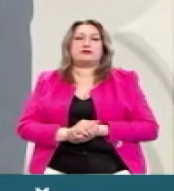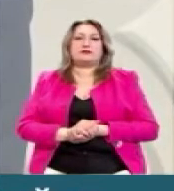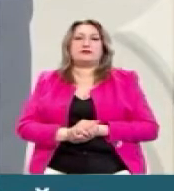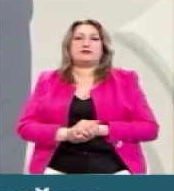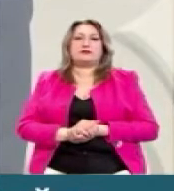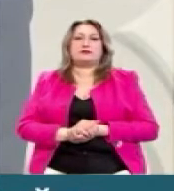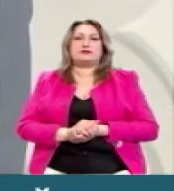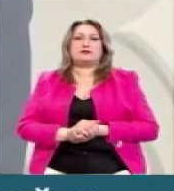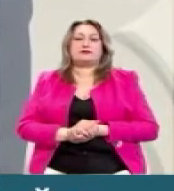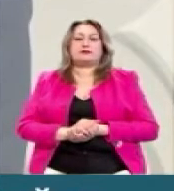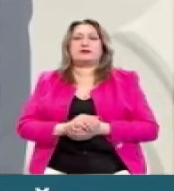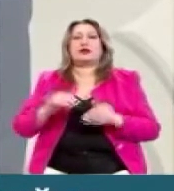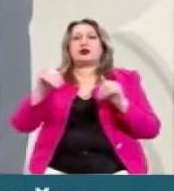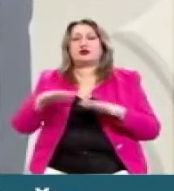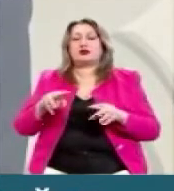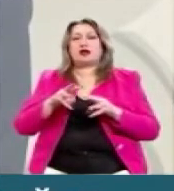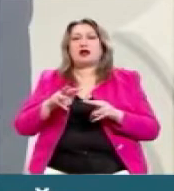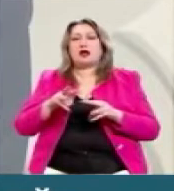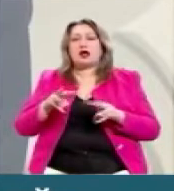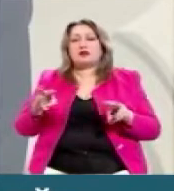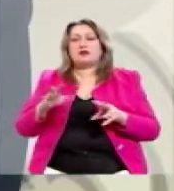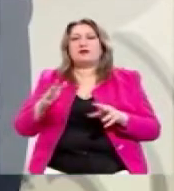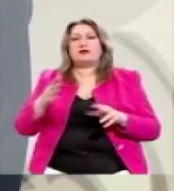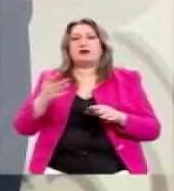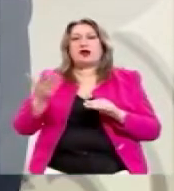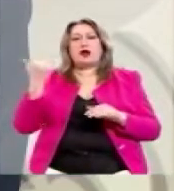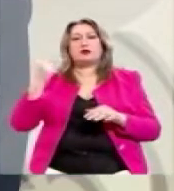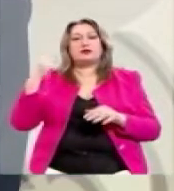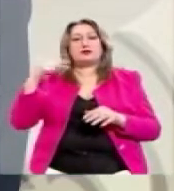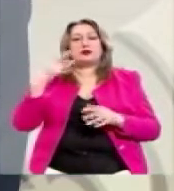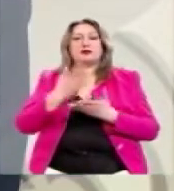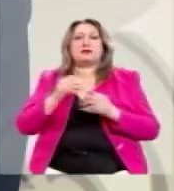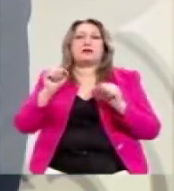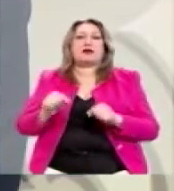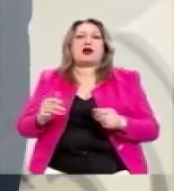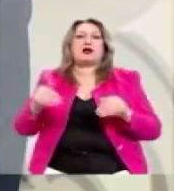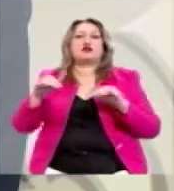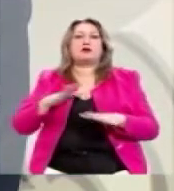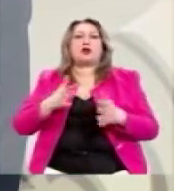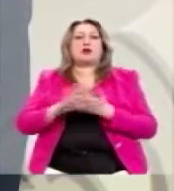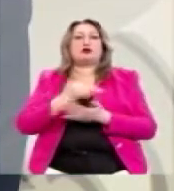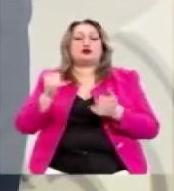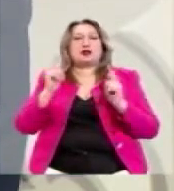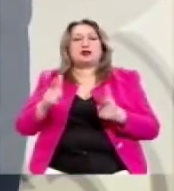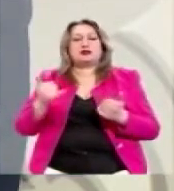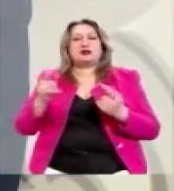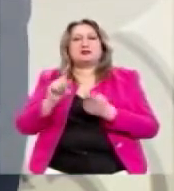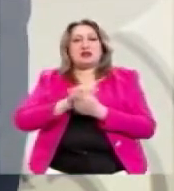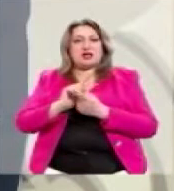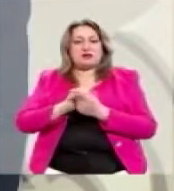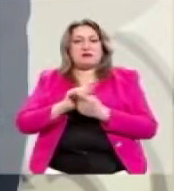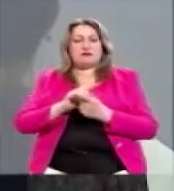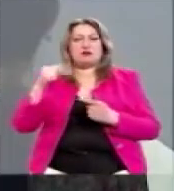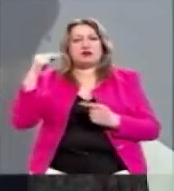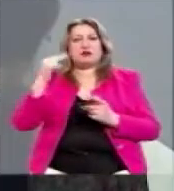Аудандық облыс әкімдерінің шешімдерін бұрын президент любой әкімнің шешімдерін бұзуға құқысы бар еді. Енді